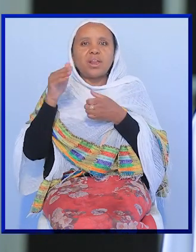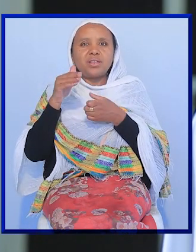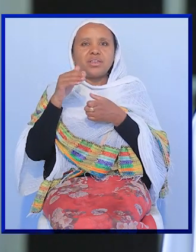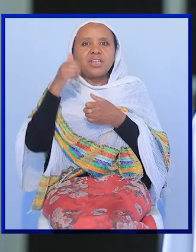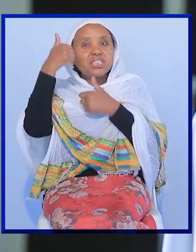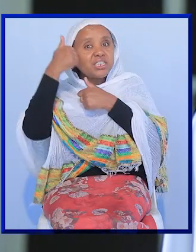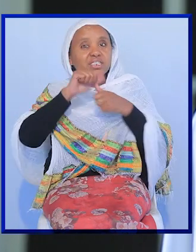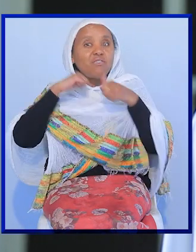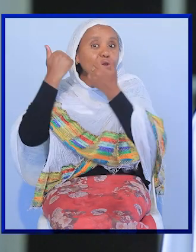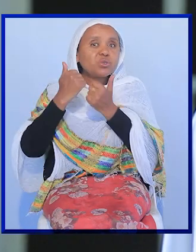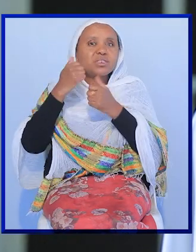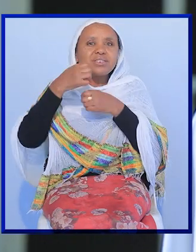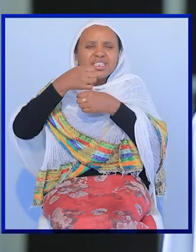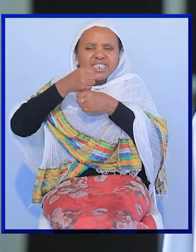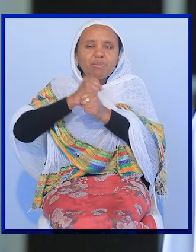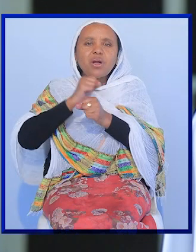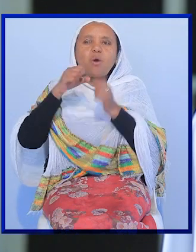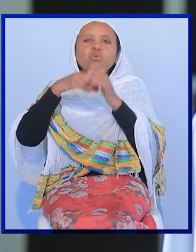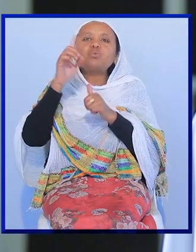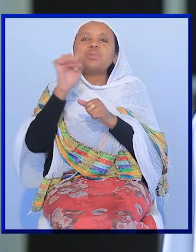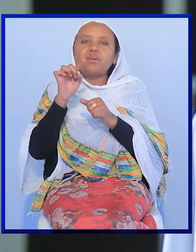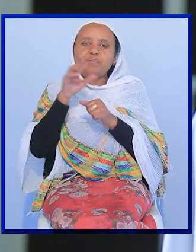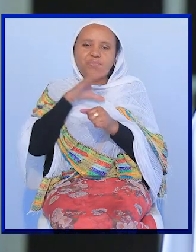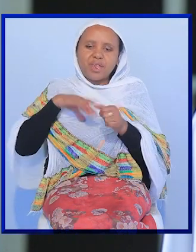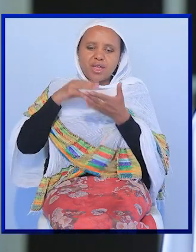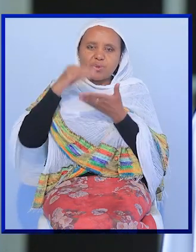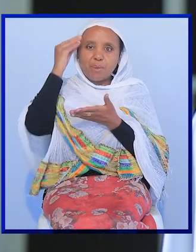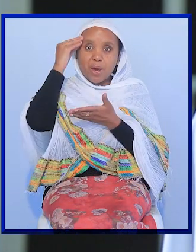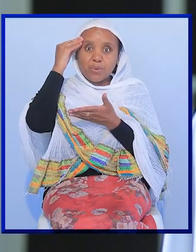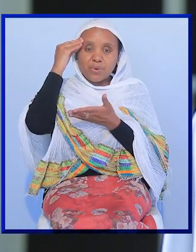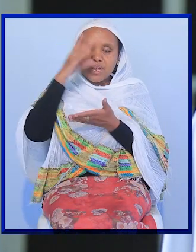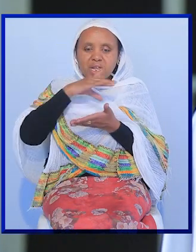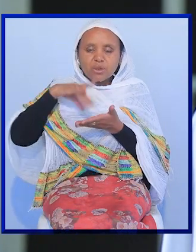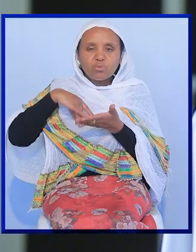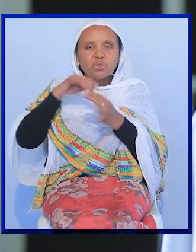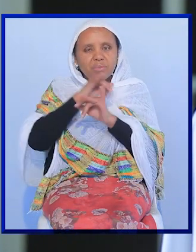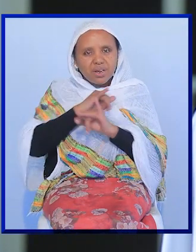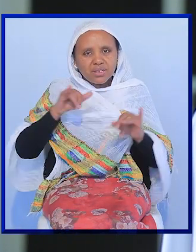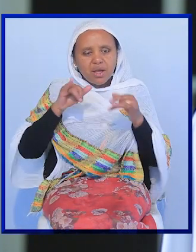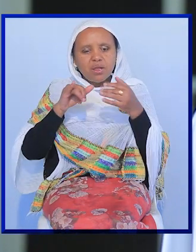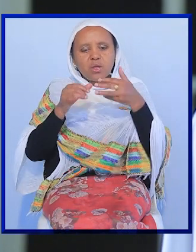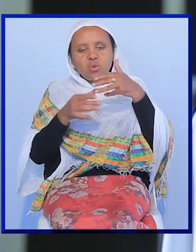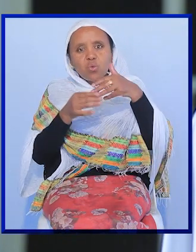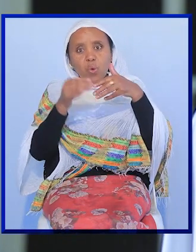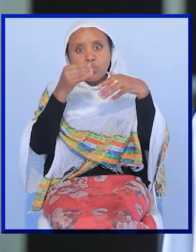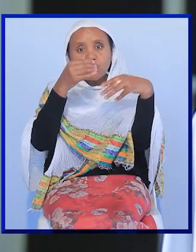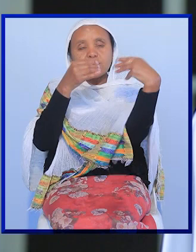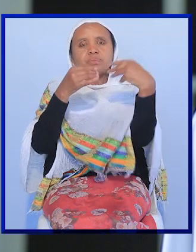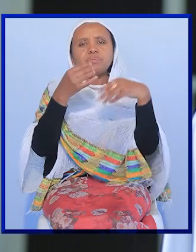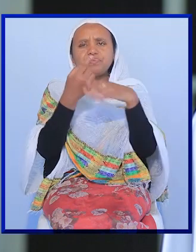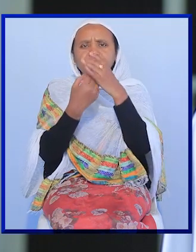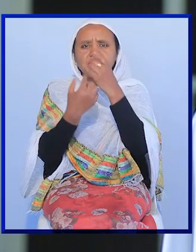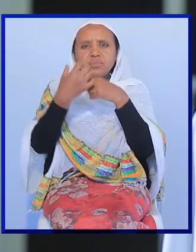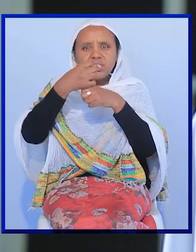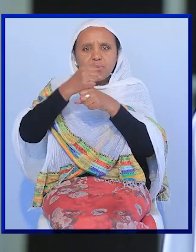ሲጨመቅ ከውስጡ ምን ወጣ? ከጌታው የተማረው አይደል? ክርስቶስም እንደዛ የወይኑን መጭመቂያ ብቻዬን ረግጫለሁ ይላል ኢሳይያስ